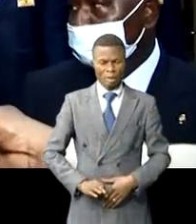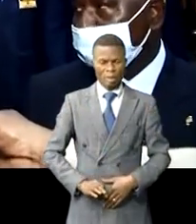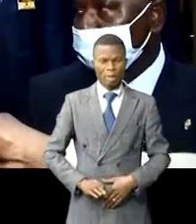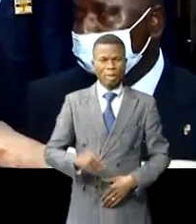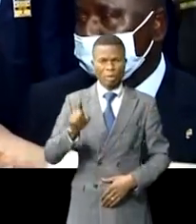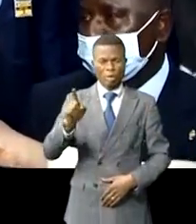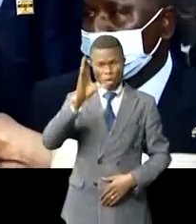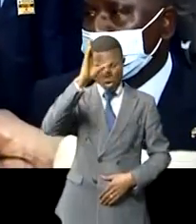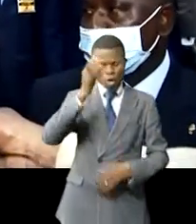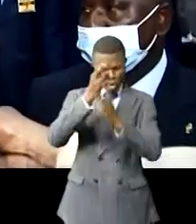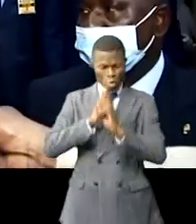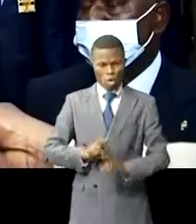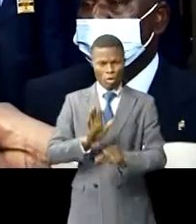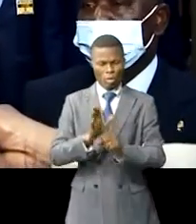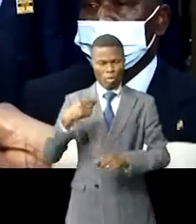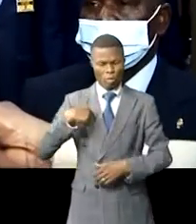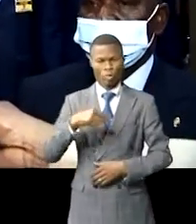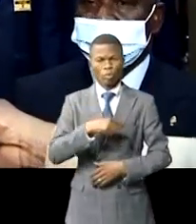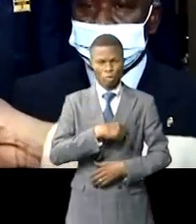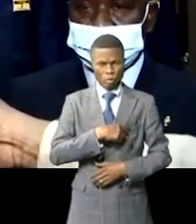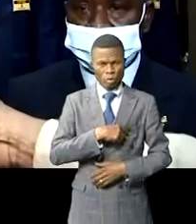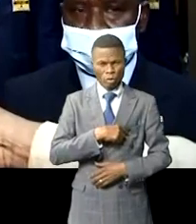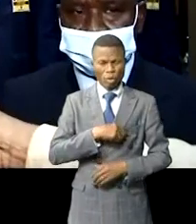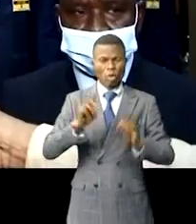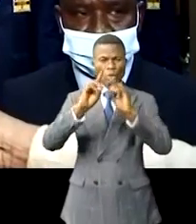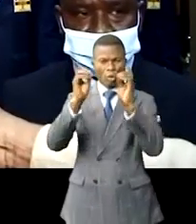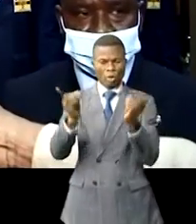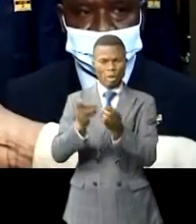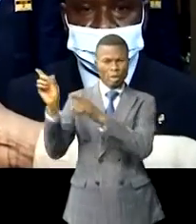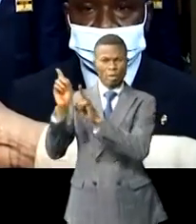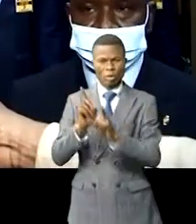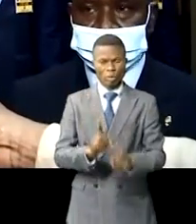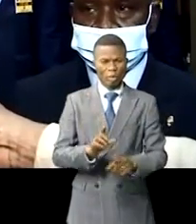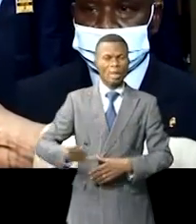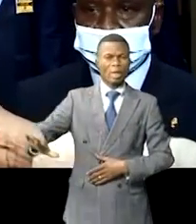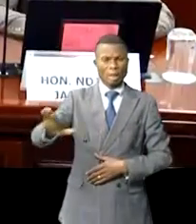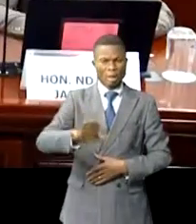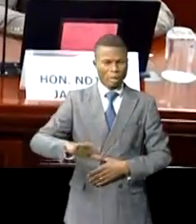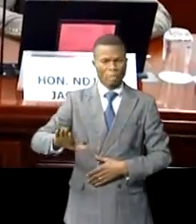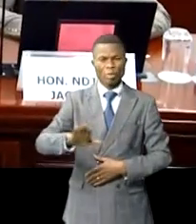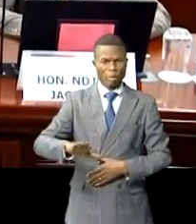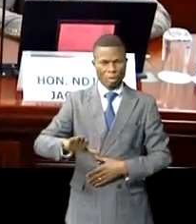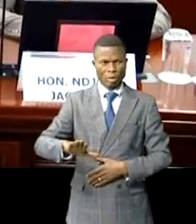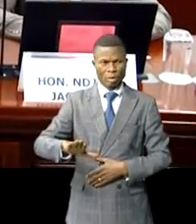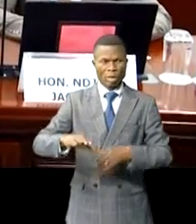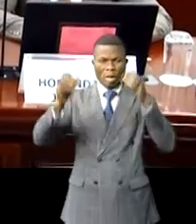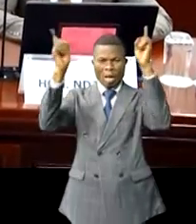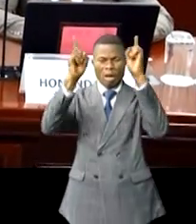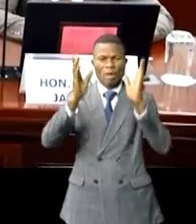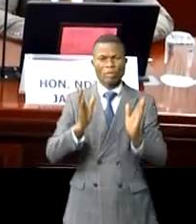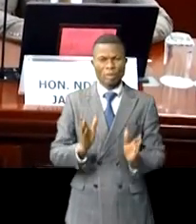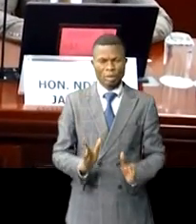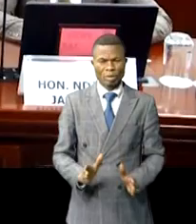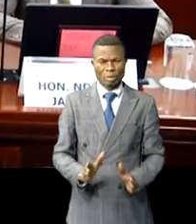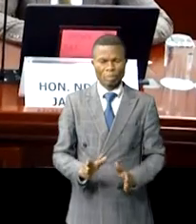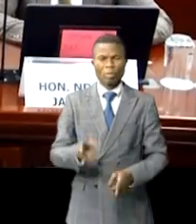C'était un honneur de nous recevoir, nous, délégation des pays frères africains,